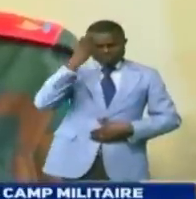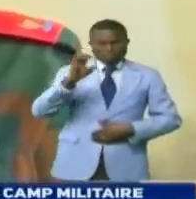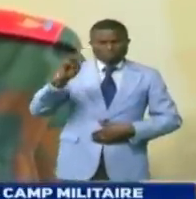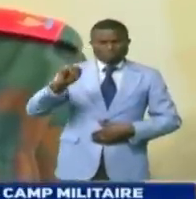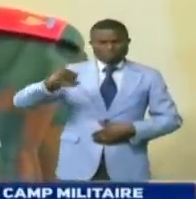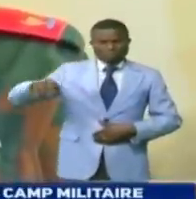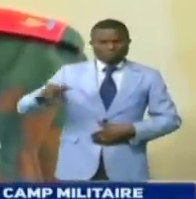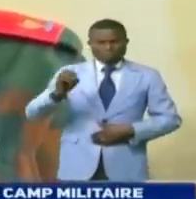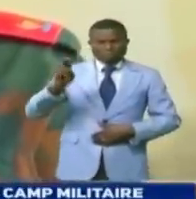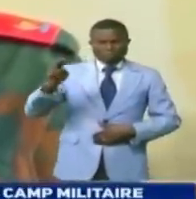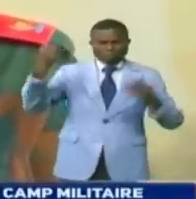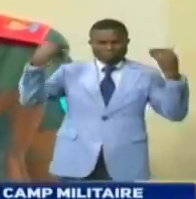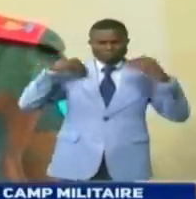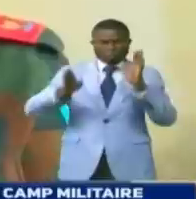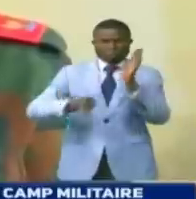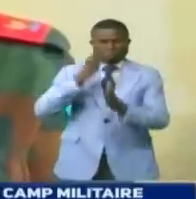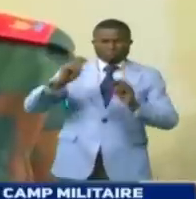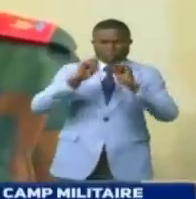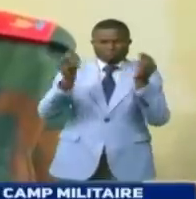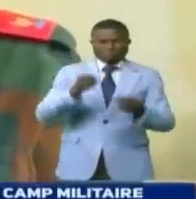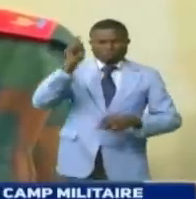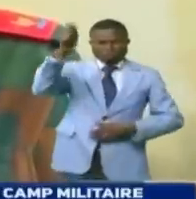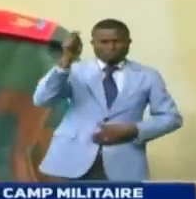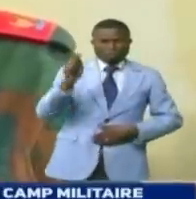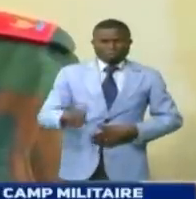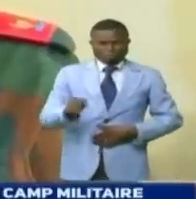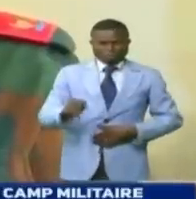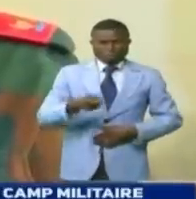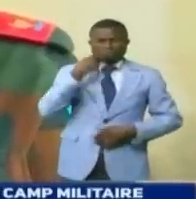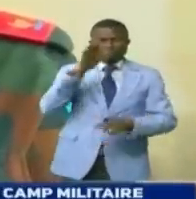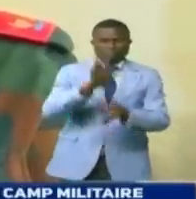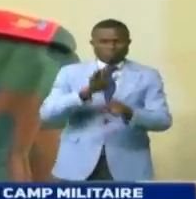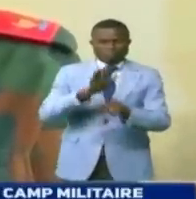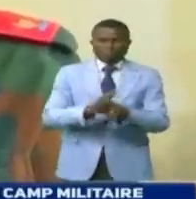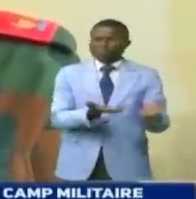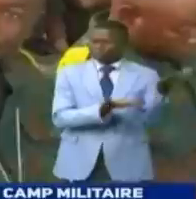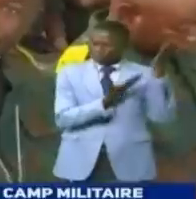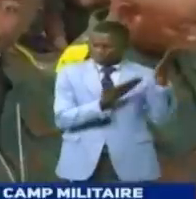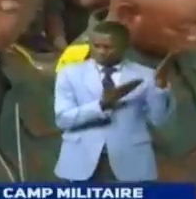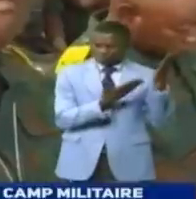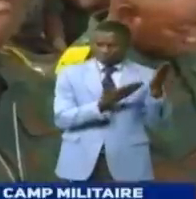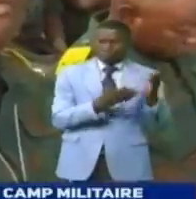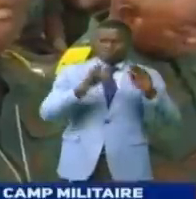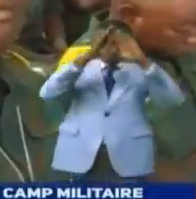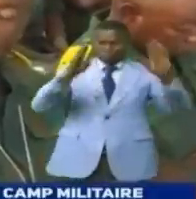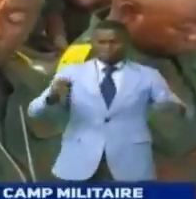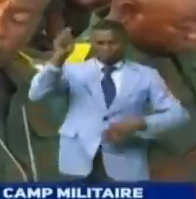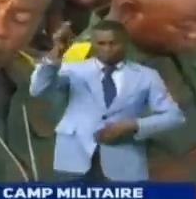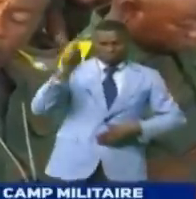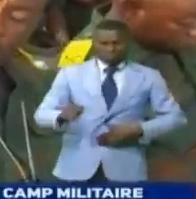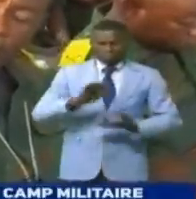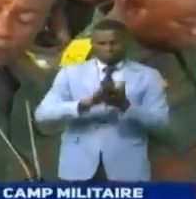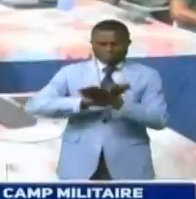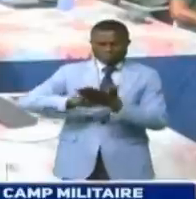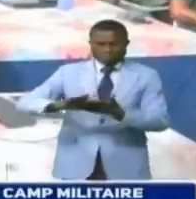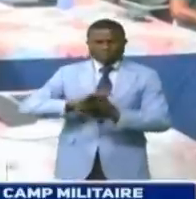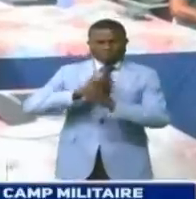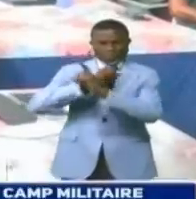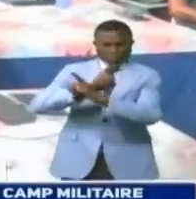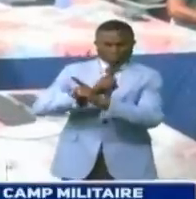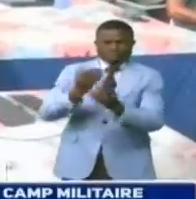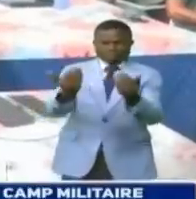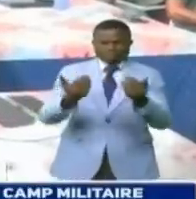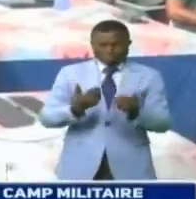Bouyou, commandant de la 14e région militaire, a insisté sur la nécessité d'avoir des camps militaires assainis et sécurisés. Une